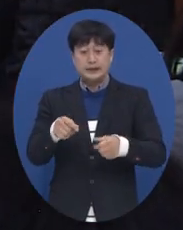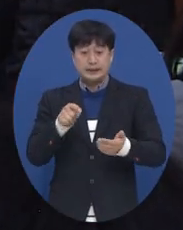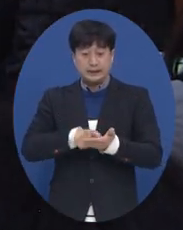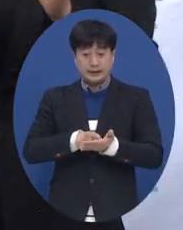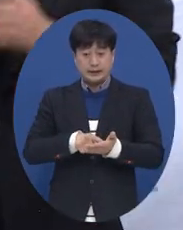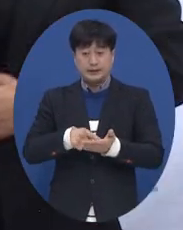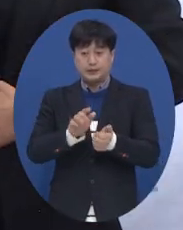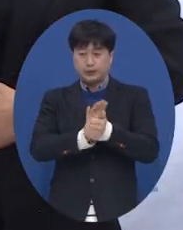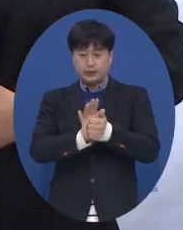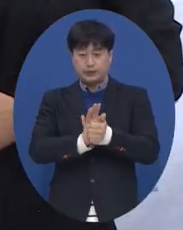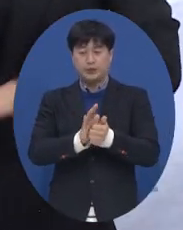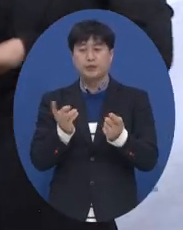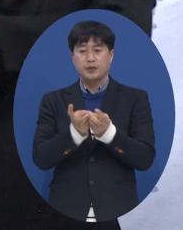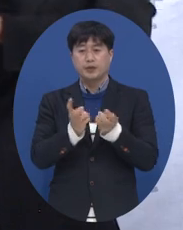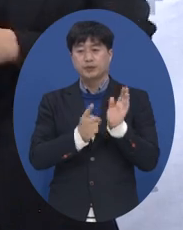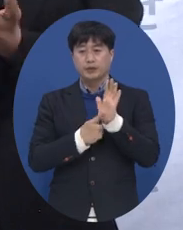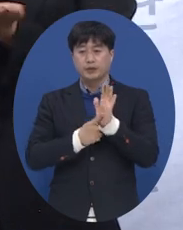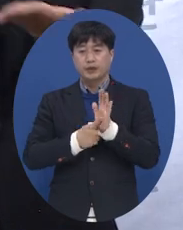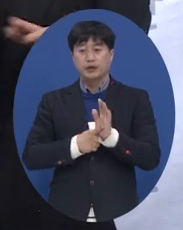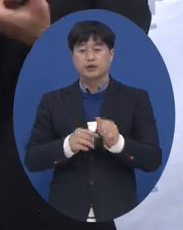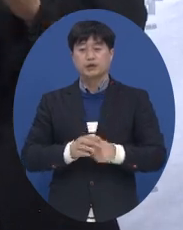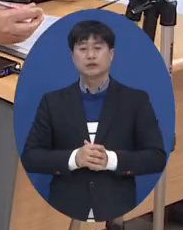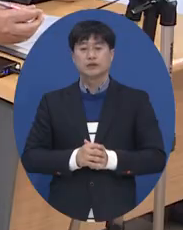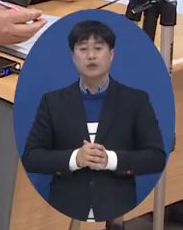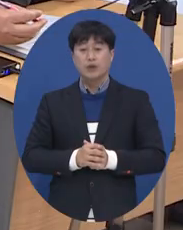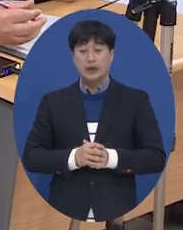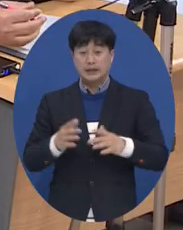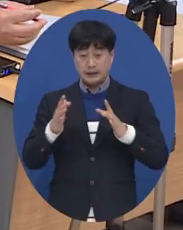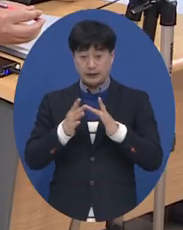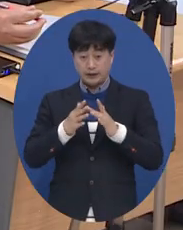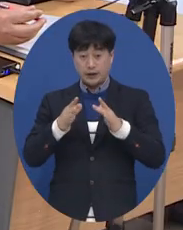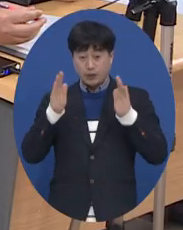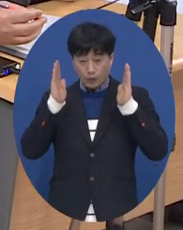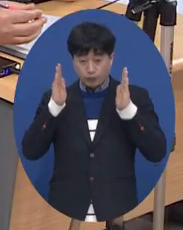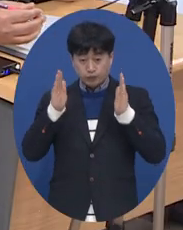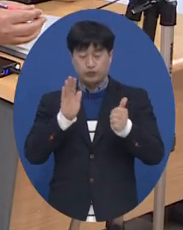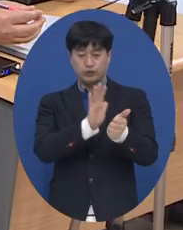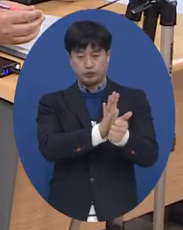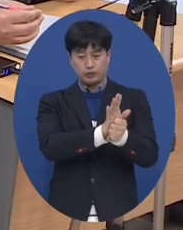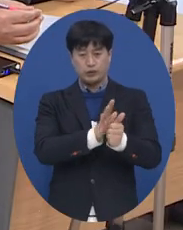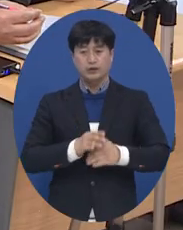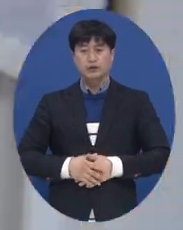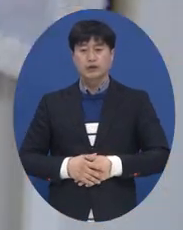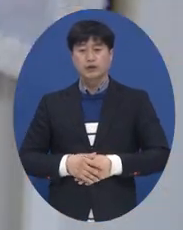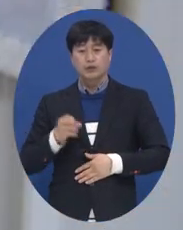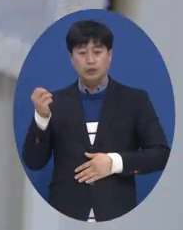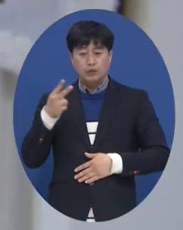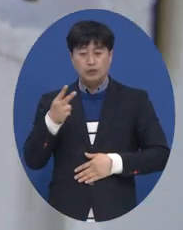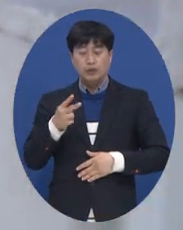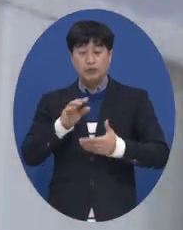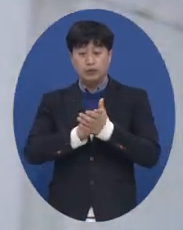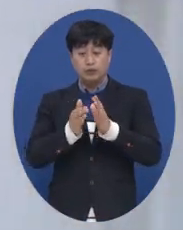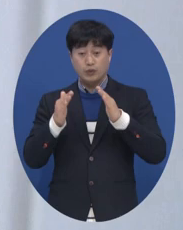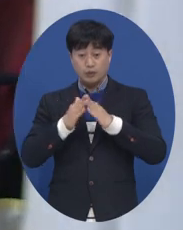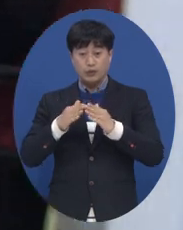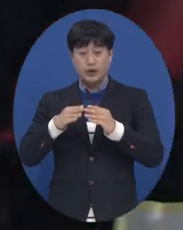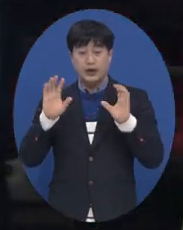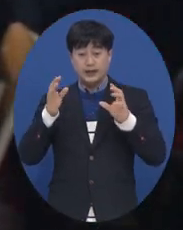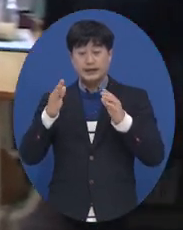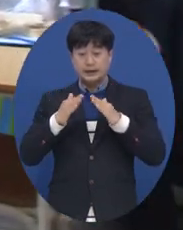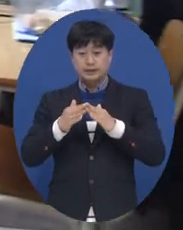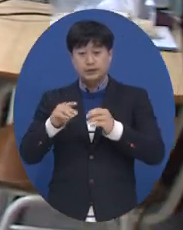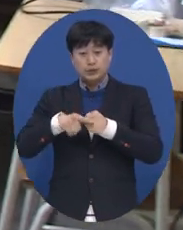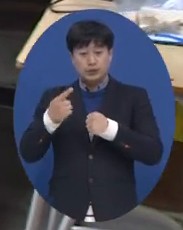발표했습니다. 학생들이 각 학교 누리집을 통해 온라인 학습을 활용할 수 있도록 지원합니다. 또 도내 유치원과